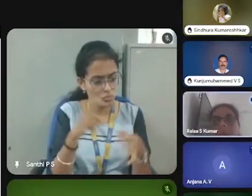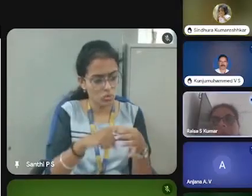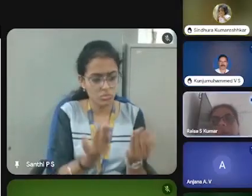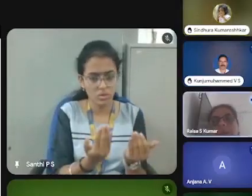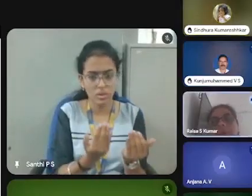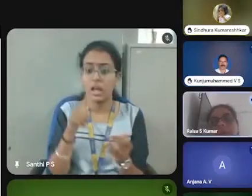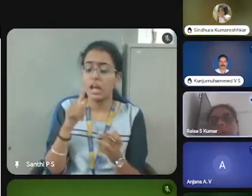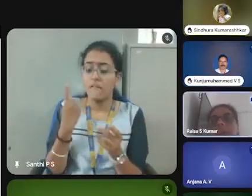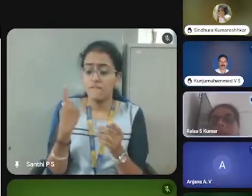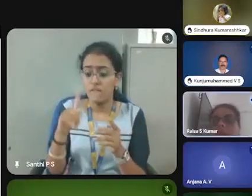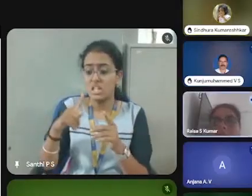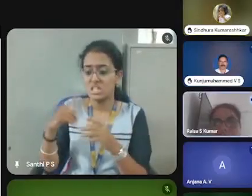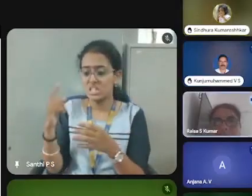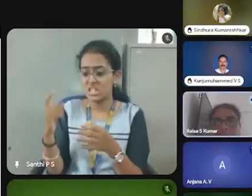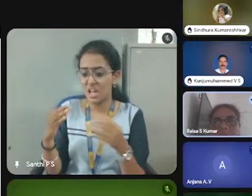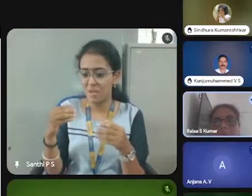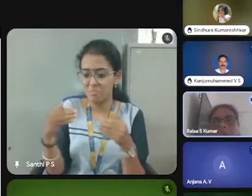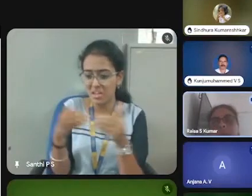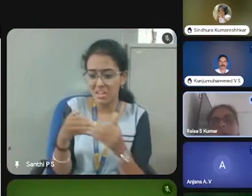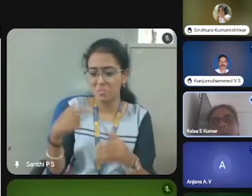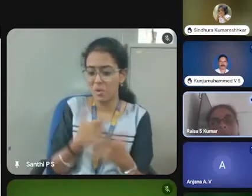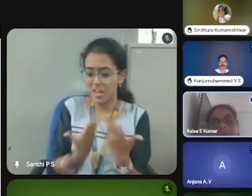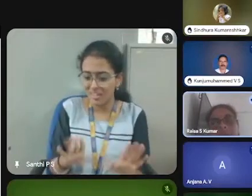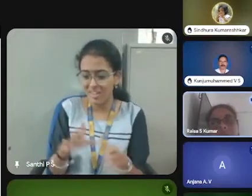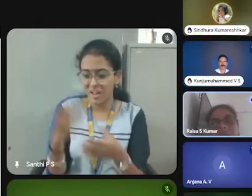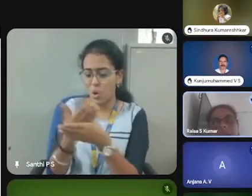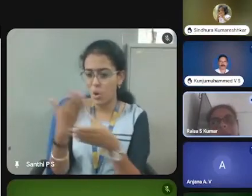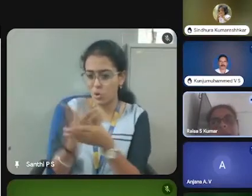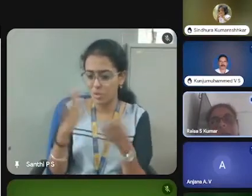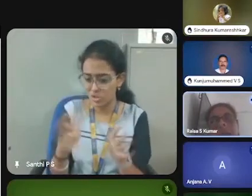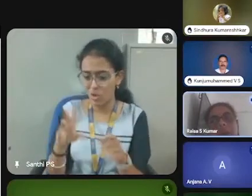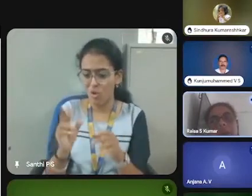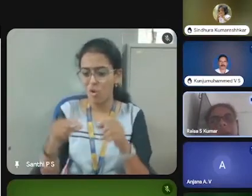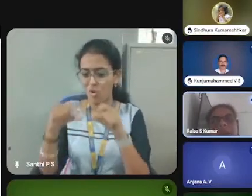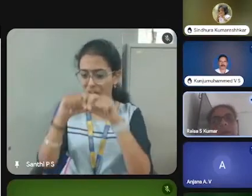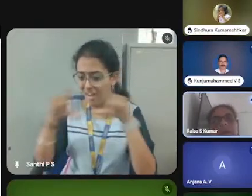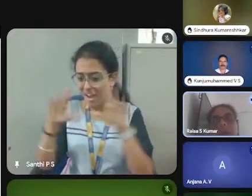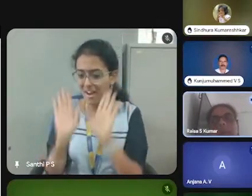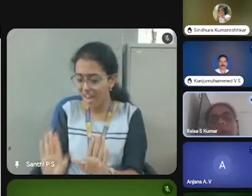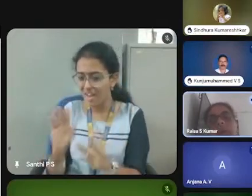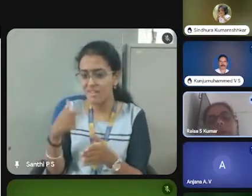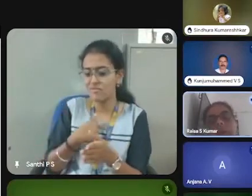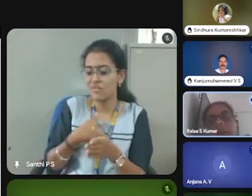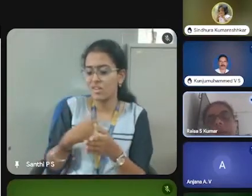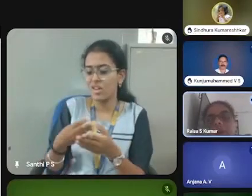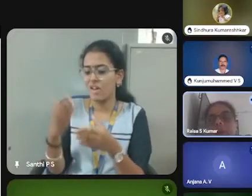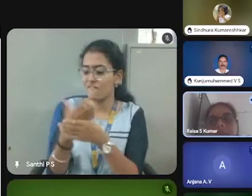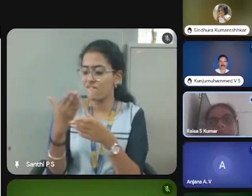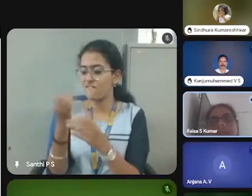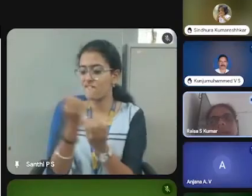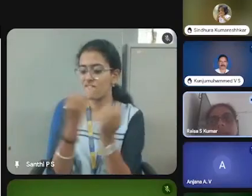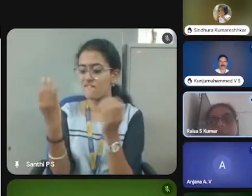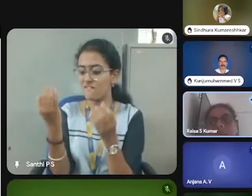കാണിച്ചിട്ടുള്ള എന്തെങ്കിലും റിപ്പോർട്ട്സ് ഉണ്ടെങ്കിൽ കയ്യിൽ കൊണ്ടുവരാം. അതേപോലെ തന്നെ കാർഡ് ഓൾറെഡി എടുത്തതൊക്കെ ഉണ്ടെങ്കിൽ, ഫയൽ നമ്പർ ഒക്കെ ഉണ്ടെങ്കിൽ അത് കുറച്ചും